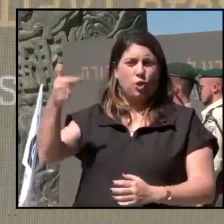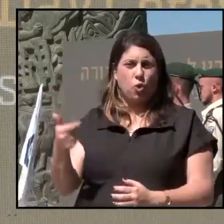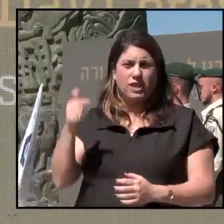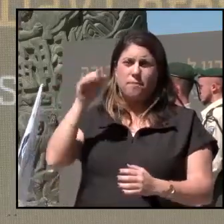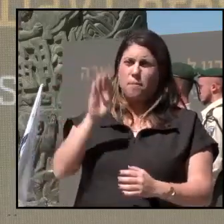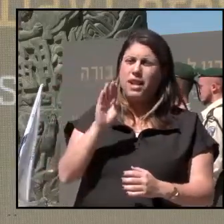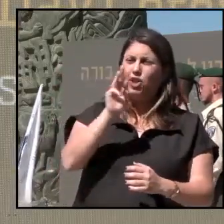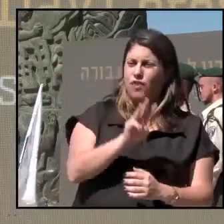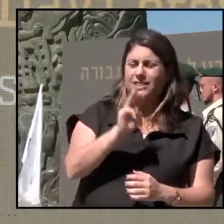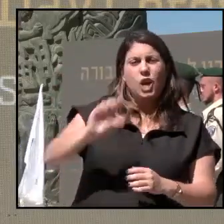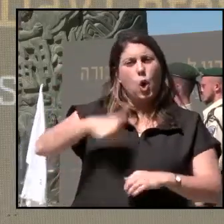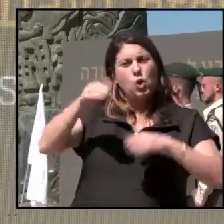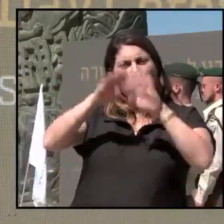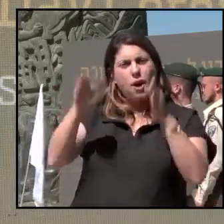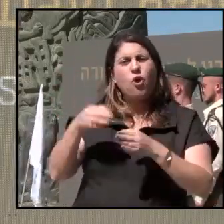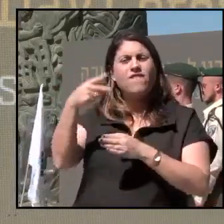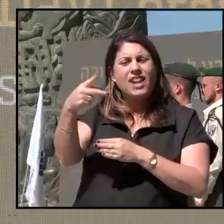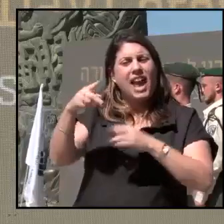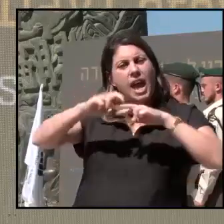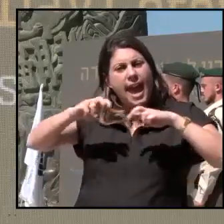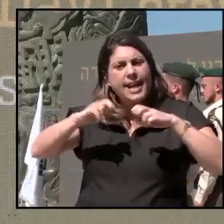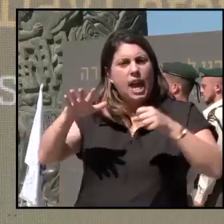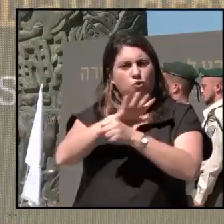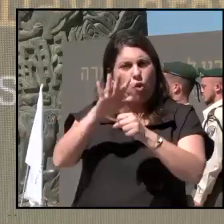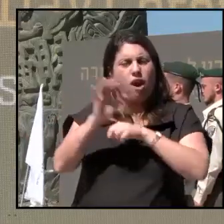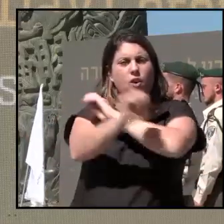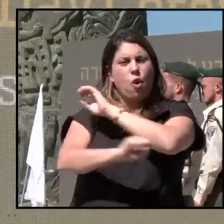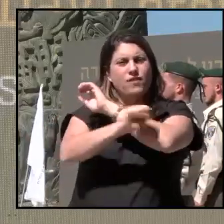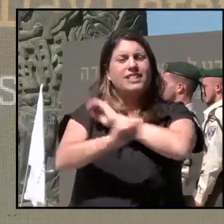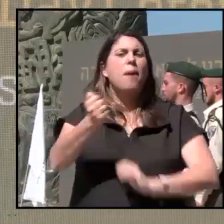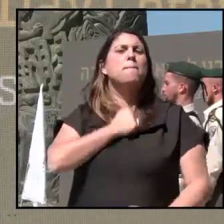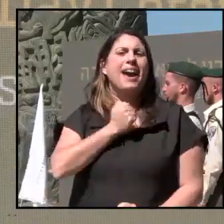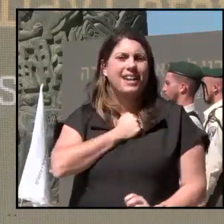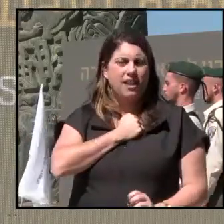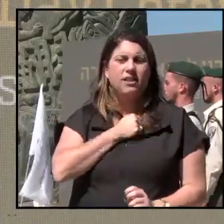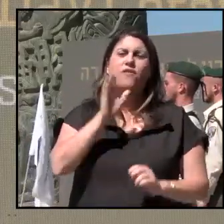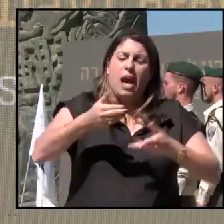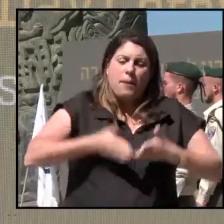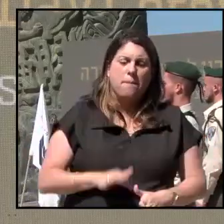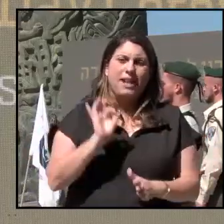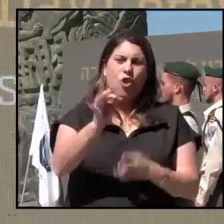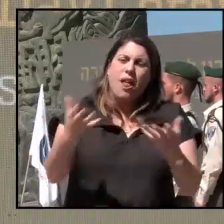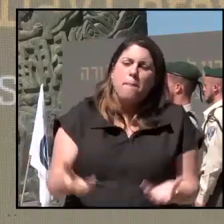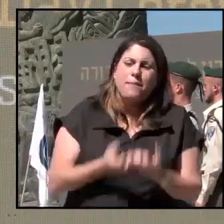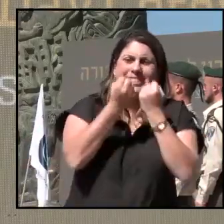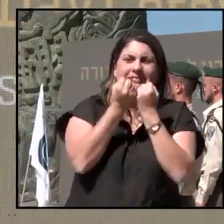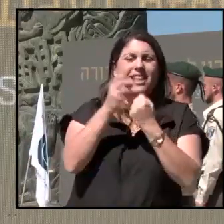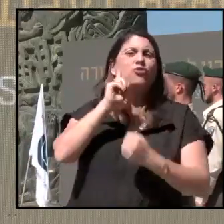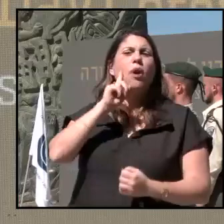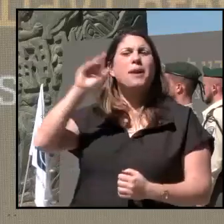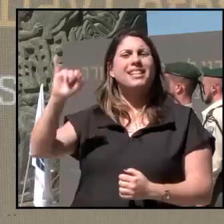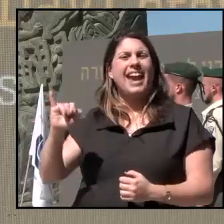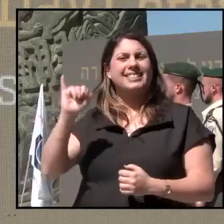שוורץ, ראש מכון פינקלר לחקר השואה באוניברסיטת בר אילן, וביתו של המציל יחזקאל